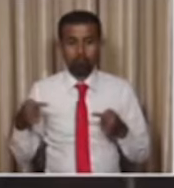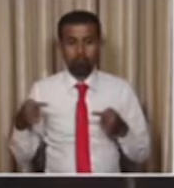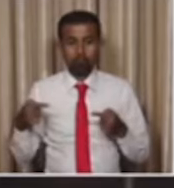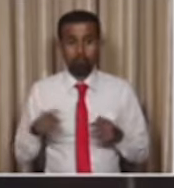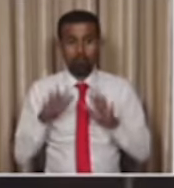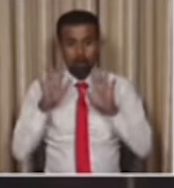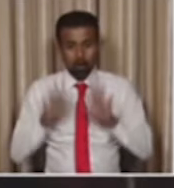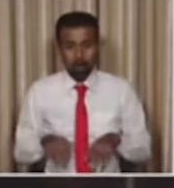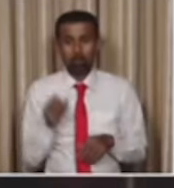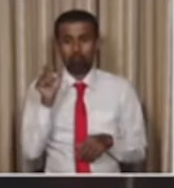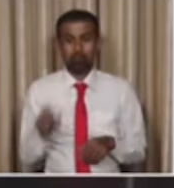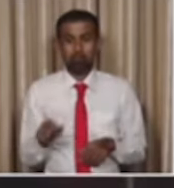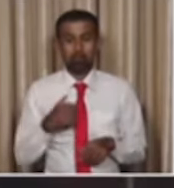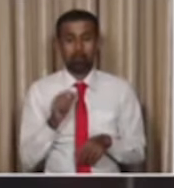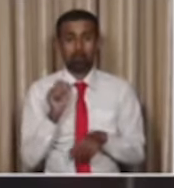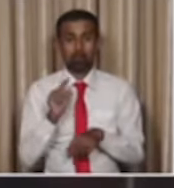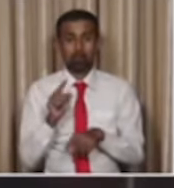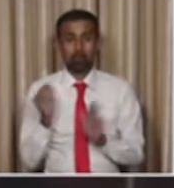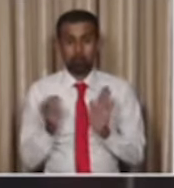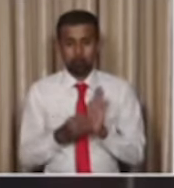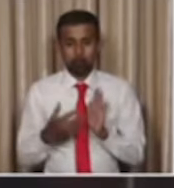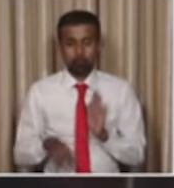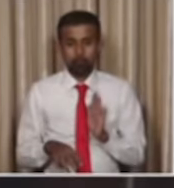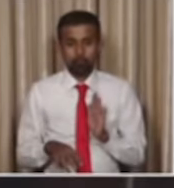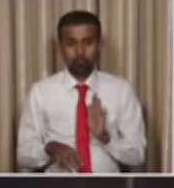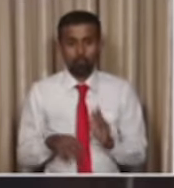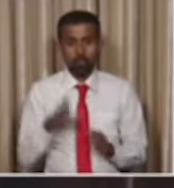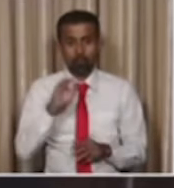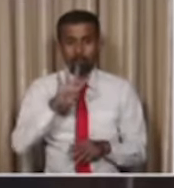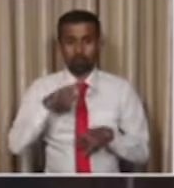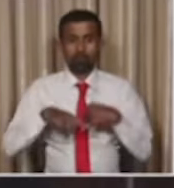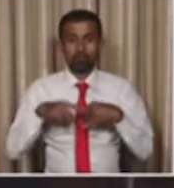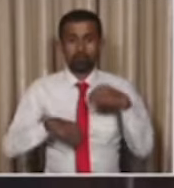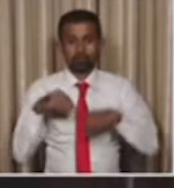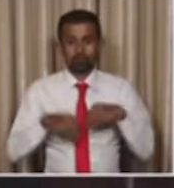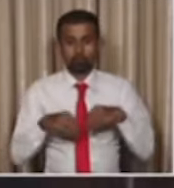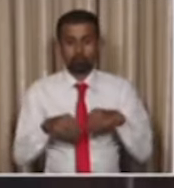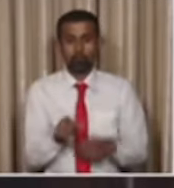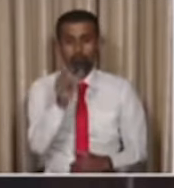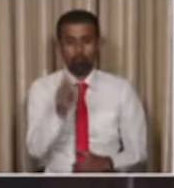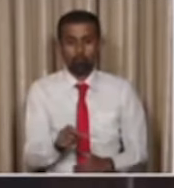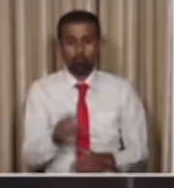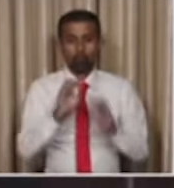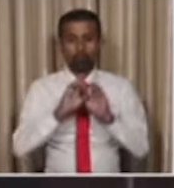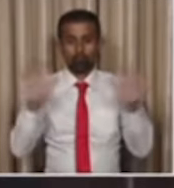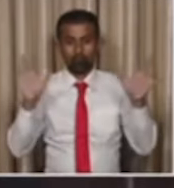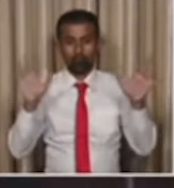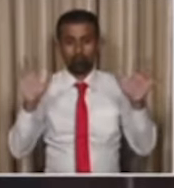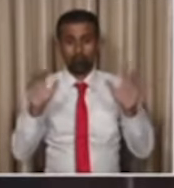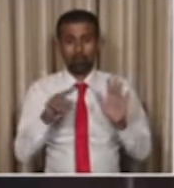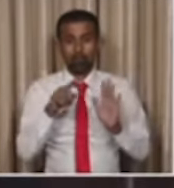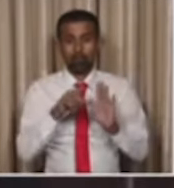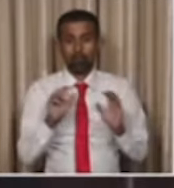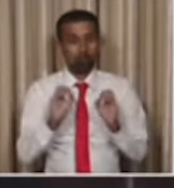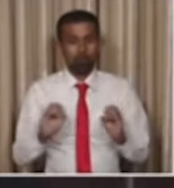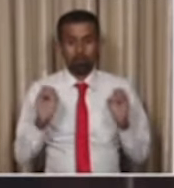ලයිස්තුවේ අවසාන කතිකයා විදිහට තමයි මගේ වෙලාව එන් කළ තිබුණේ ඇජෙන්ඩ එක තුල හවස 4ට ඡන්ද විමසීම. දැන් ඔබතුමා අද ඇනවුස් කරනවා කතික කවුරු වත්